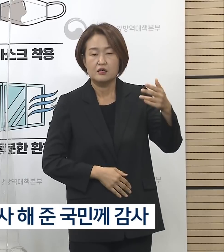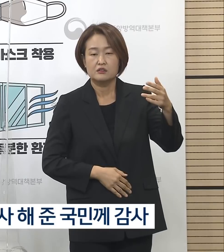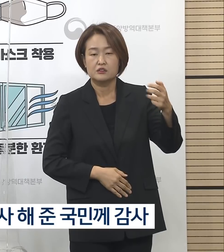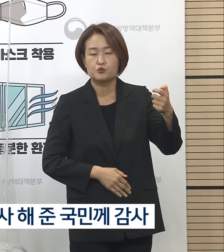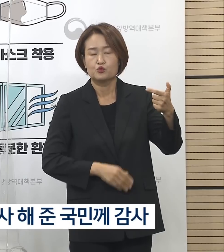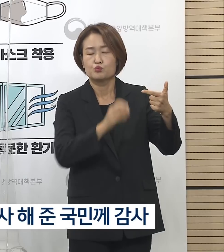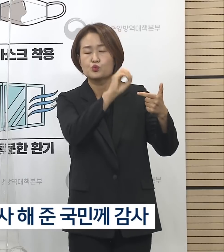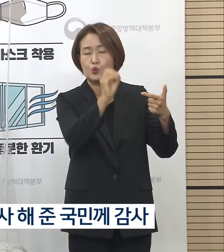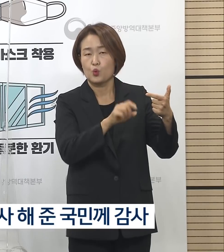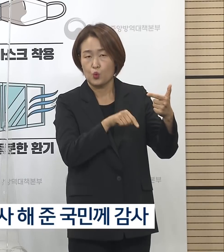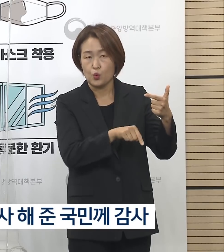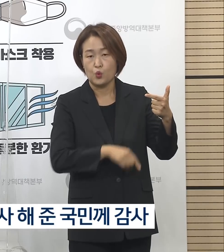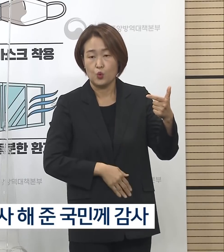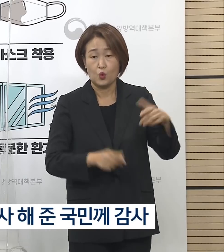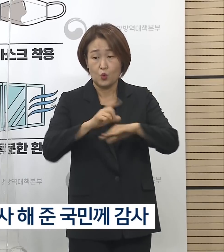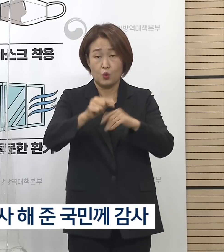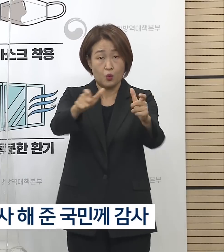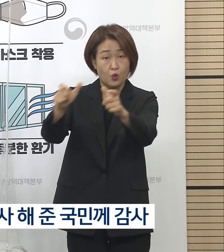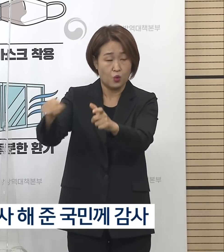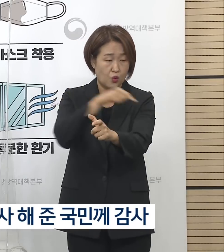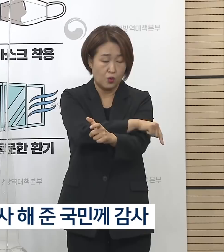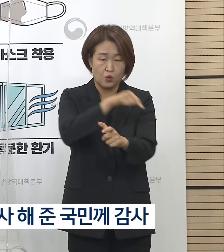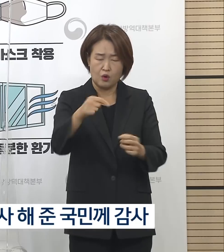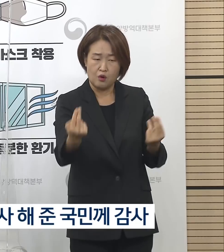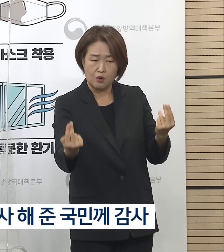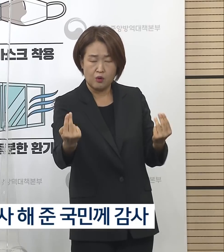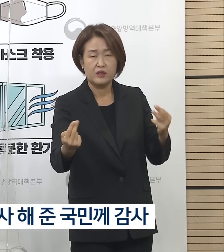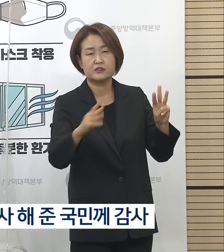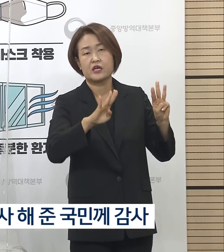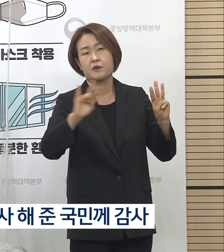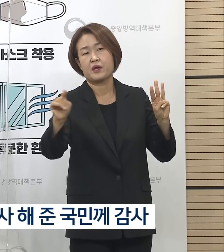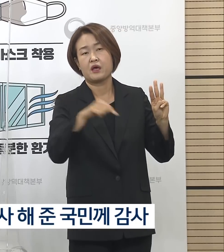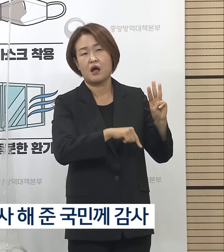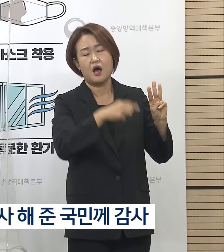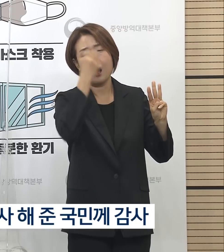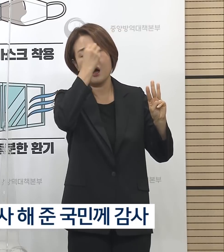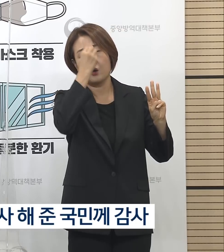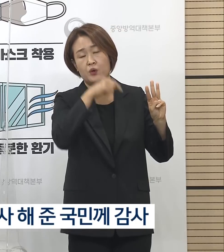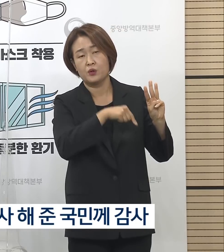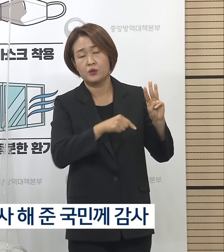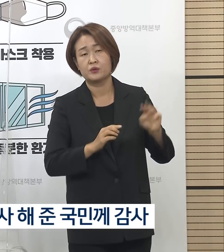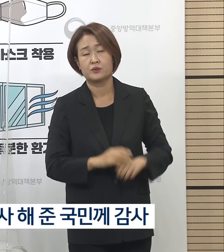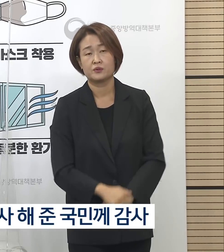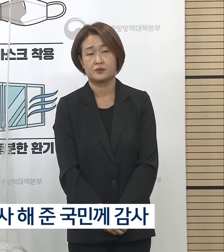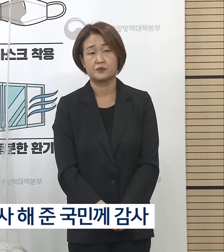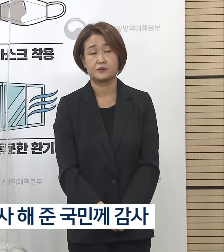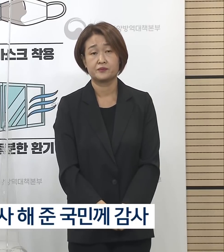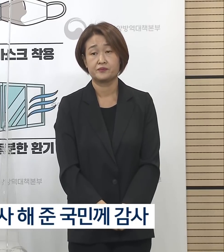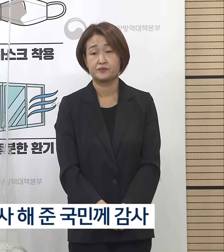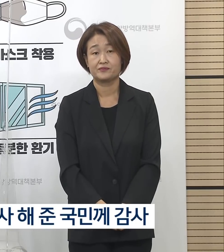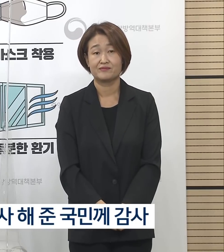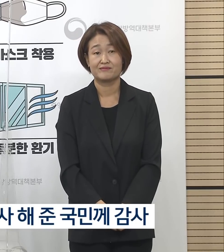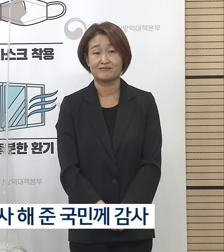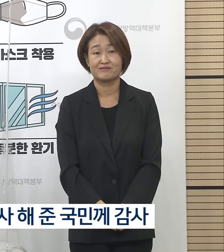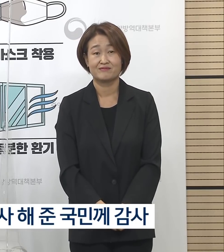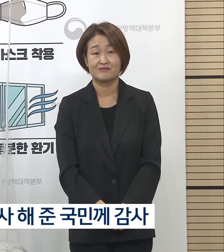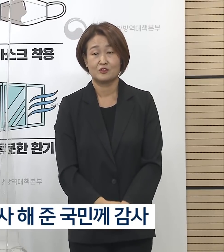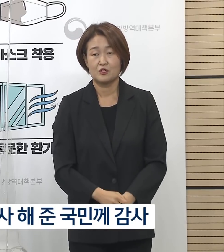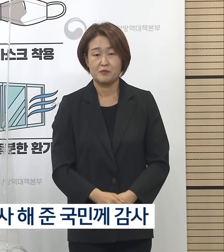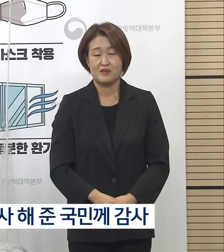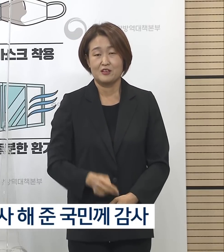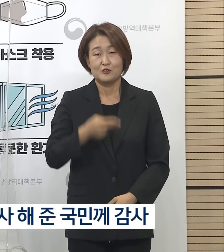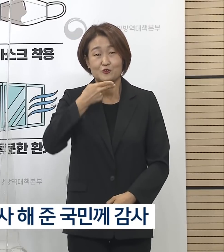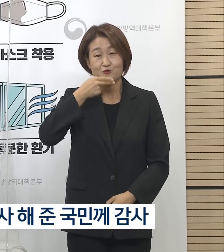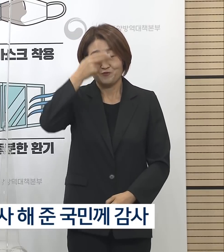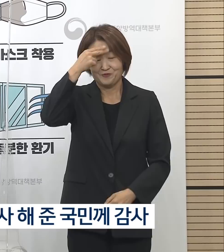차지하고 있고 비수도권보다 발생률이 3배 이상 높습니다. 또한 산밀 환경인